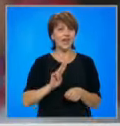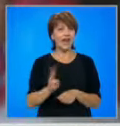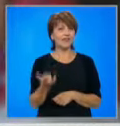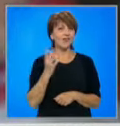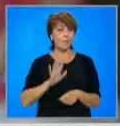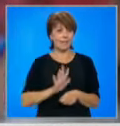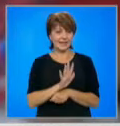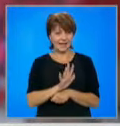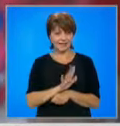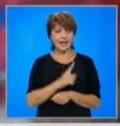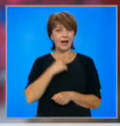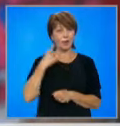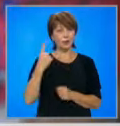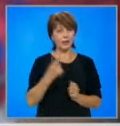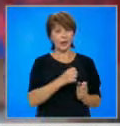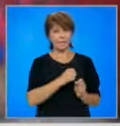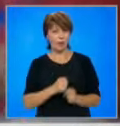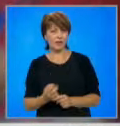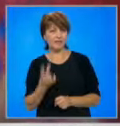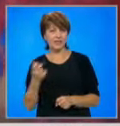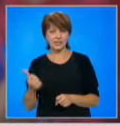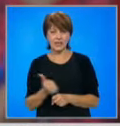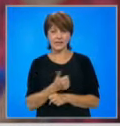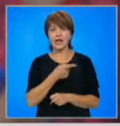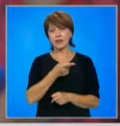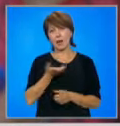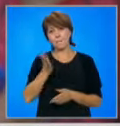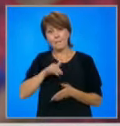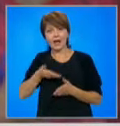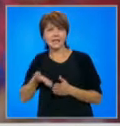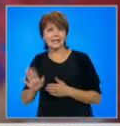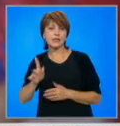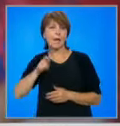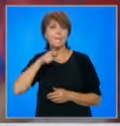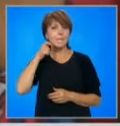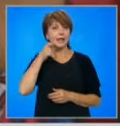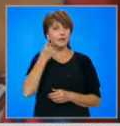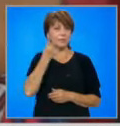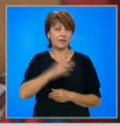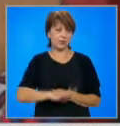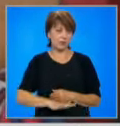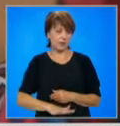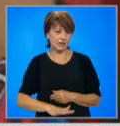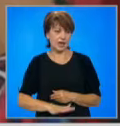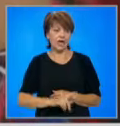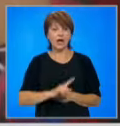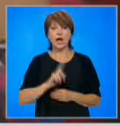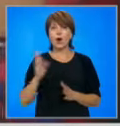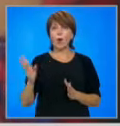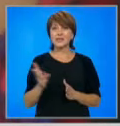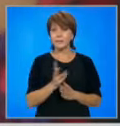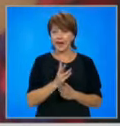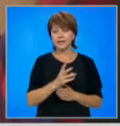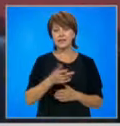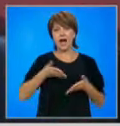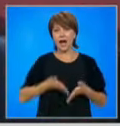2015. Година по-късно, в края на 2016-та, Емануела излиза в майчинство с първото си дете. 2018-та ражда за